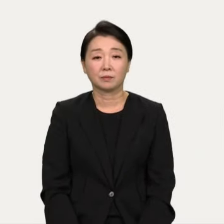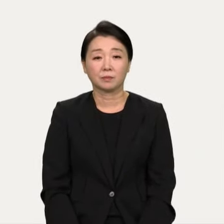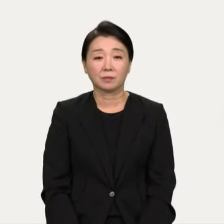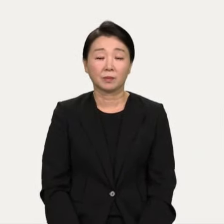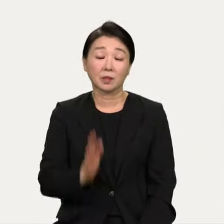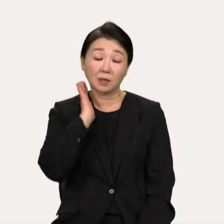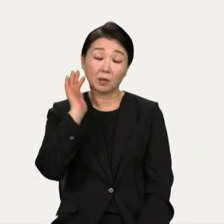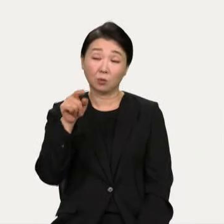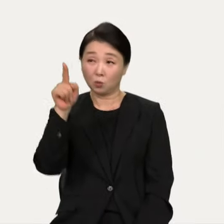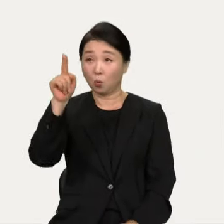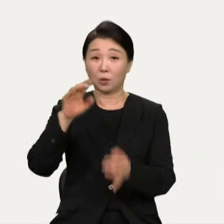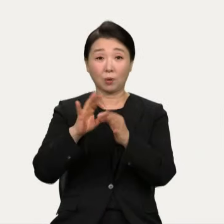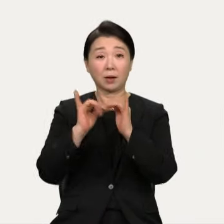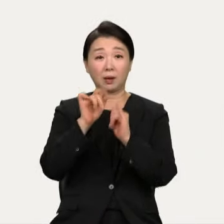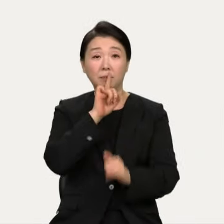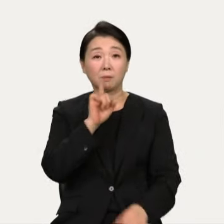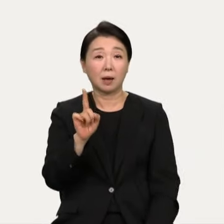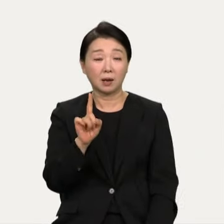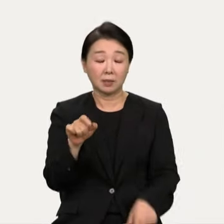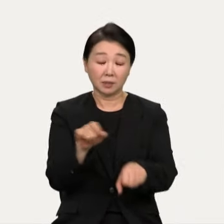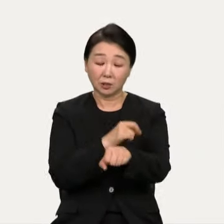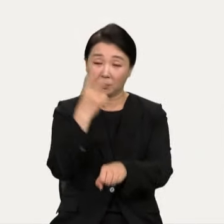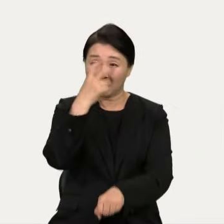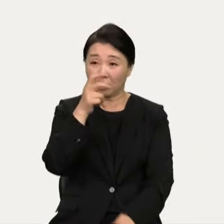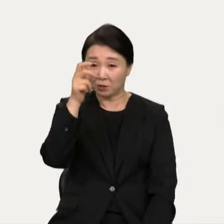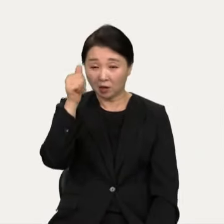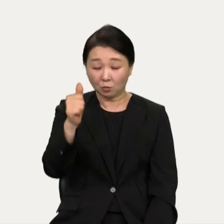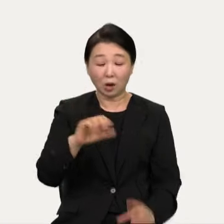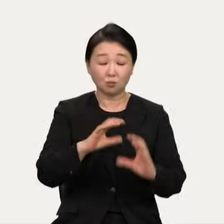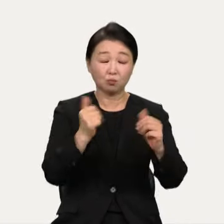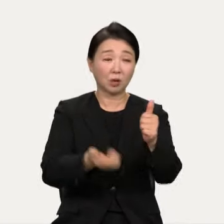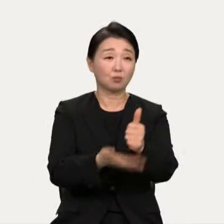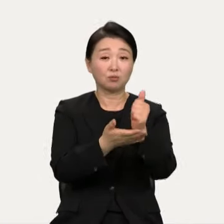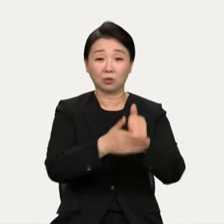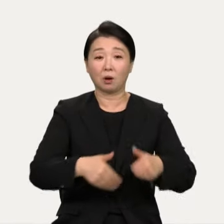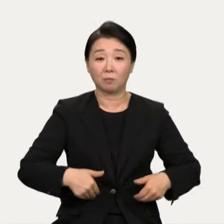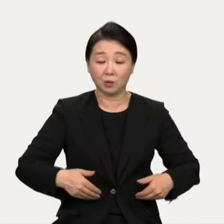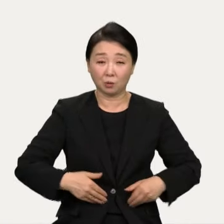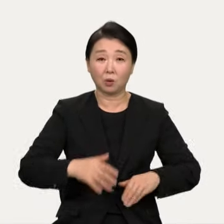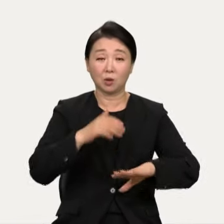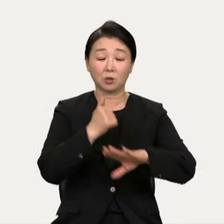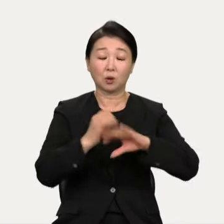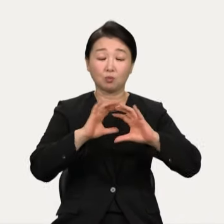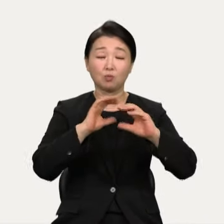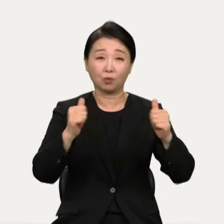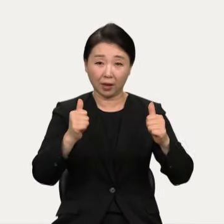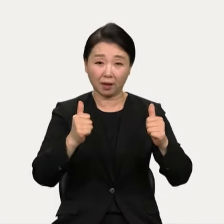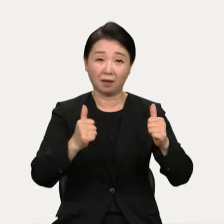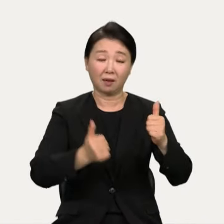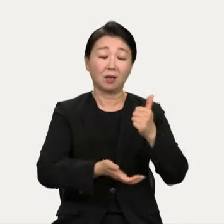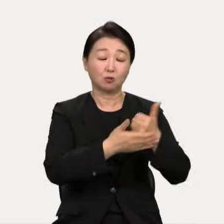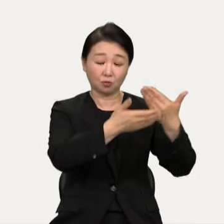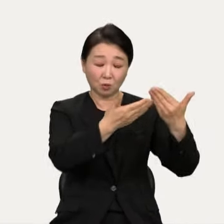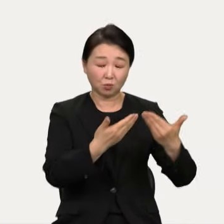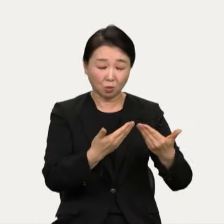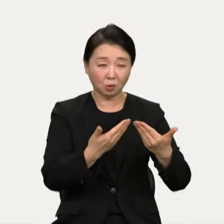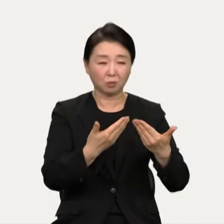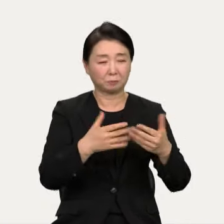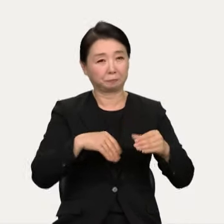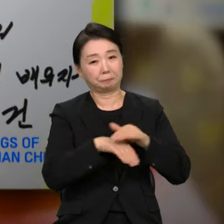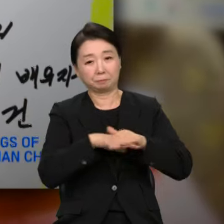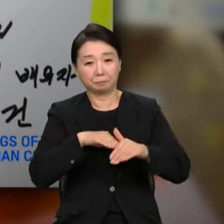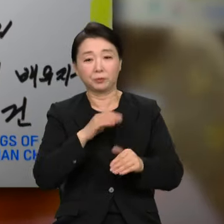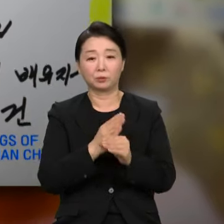대통령 시 고위관계자는 오늘 특별 감찰관은 국회에서 추천해야 해서 국회로 공이 넘어간 상태라며 소극적 입장을